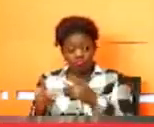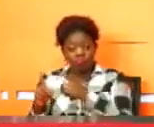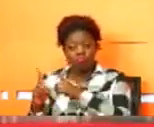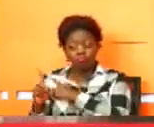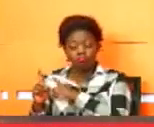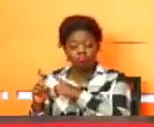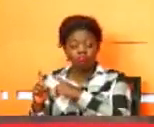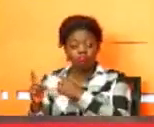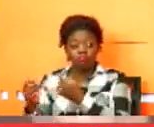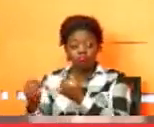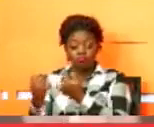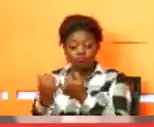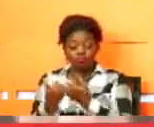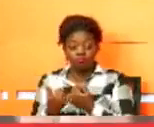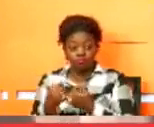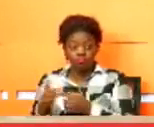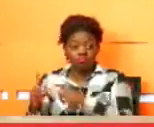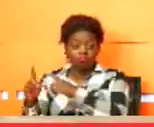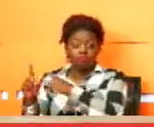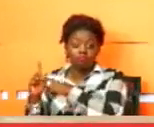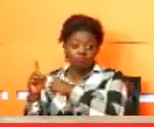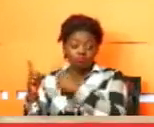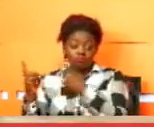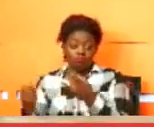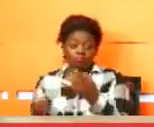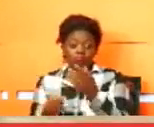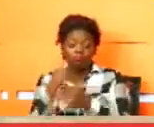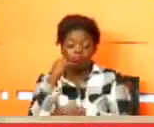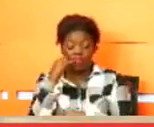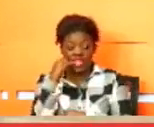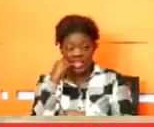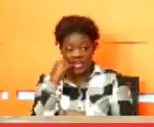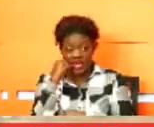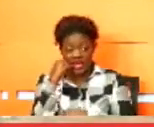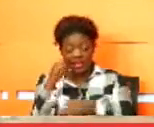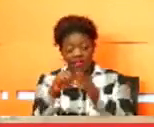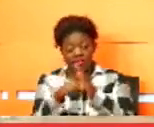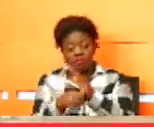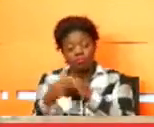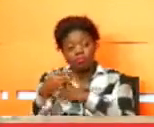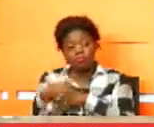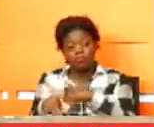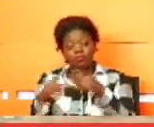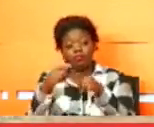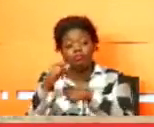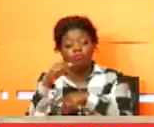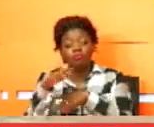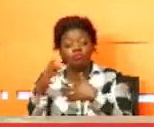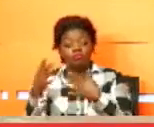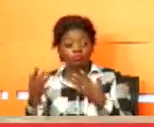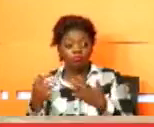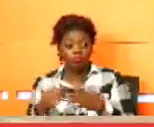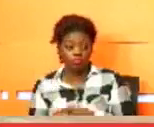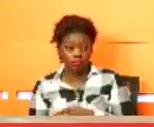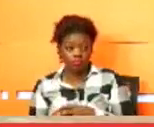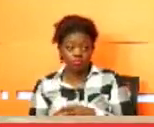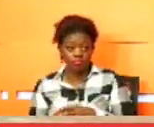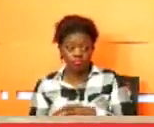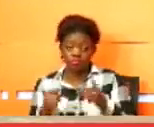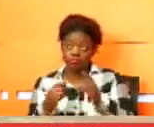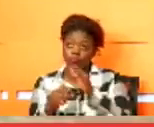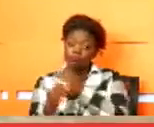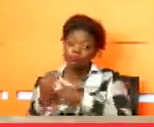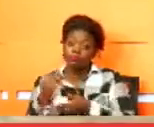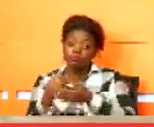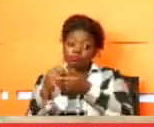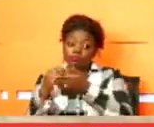ti charity mpala nam chakati nsonge iyo nebanga yatambula nnyonnyo ne mfugo jumba umba kale mkama na nyamba